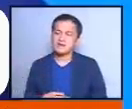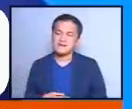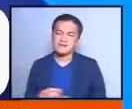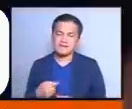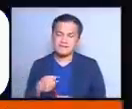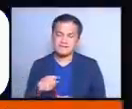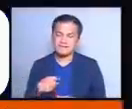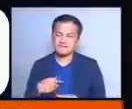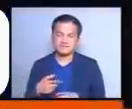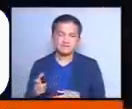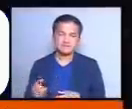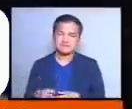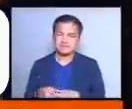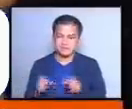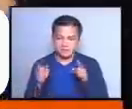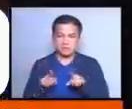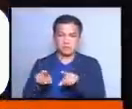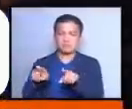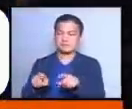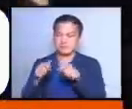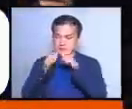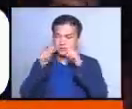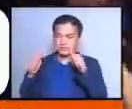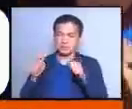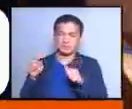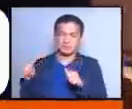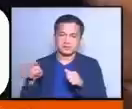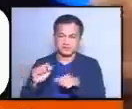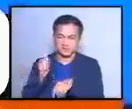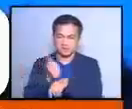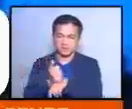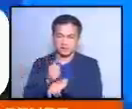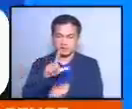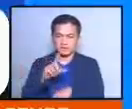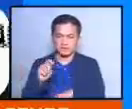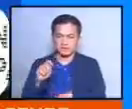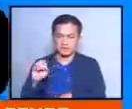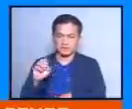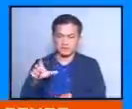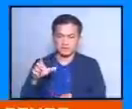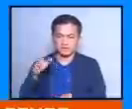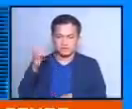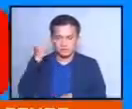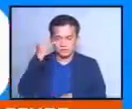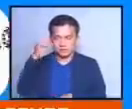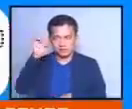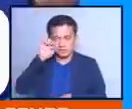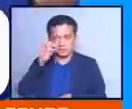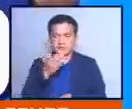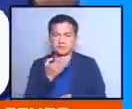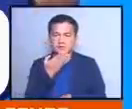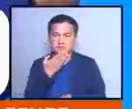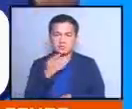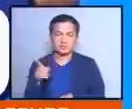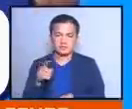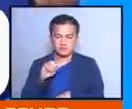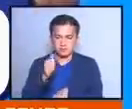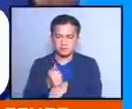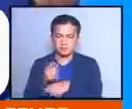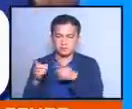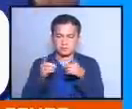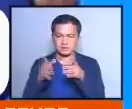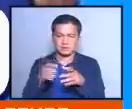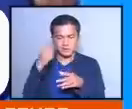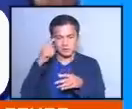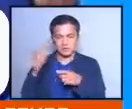Yerein mo lahat. Kasabay nito, inanunsyo niya ang pagtatalaga kay Lieutenant Colonel Jovie Espenido sa Bacolod bilang Deputy Director